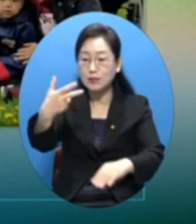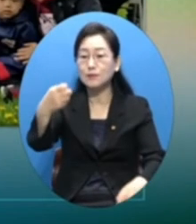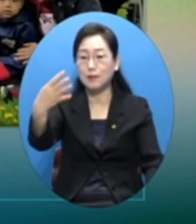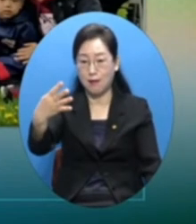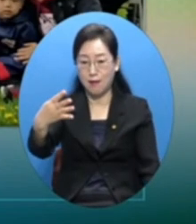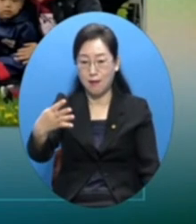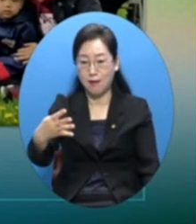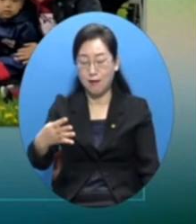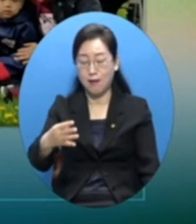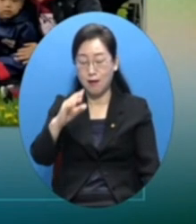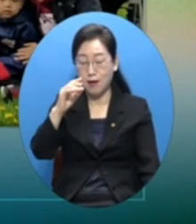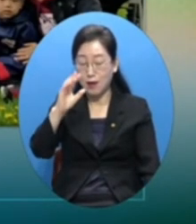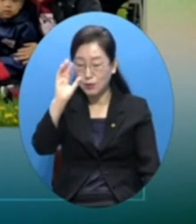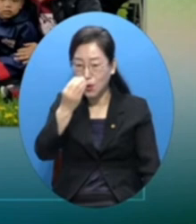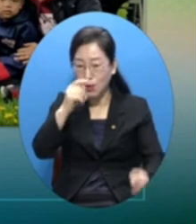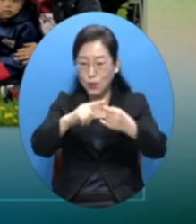되었고